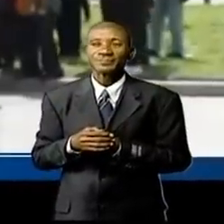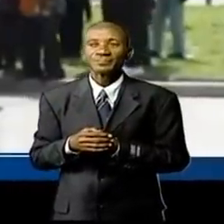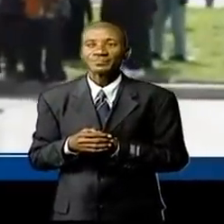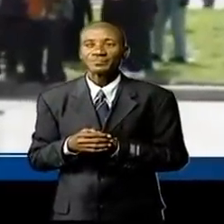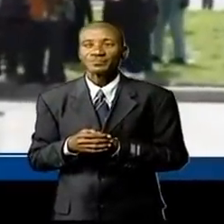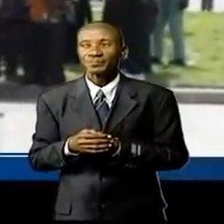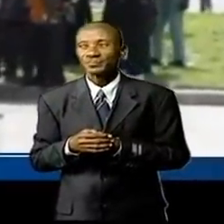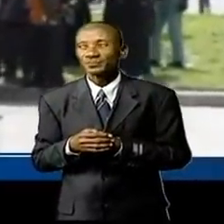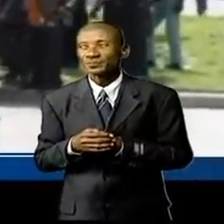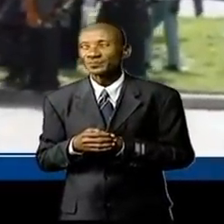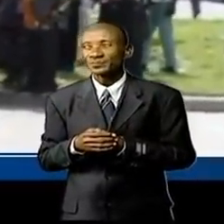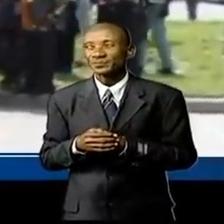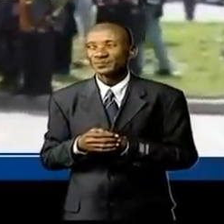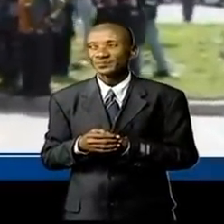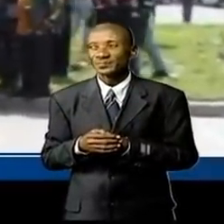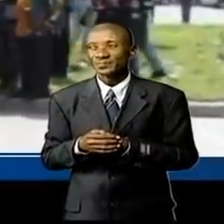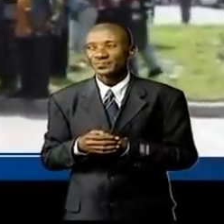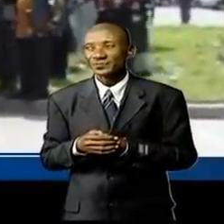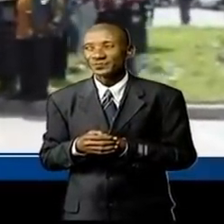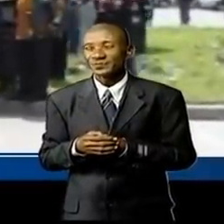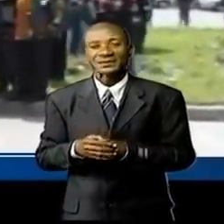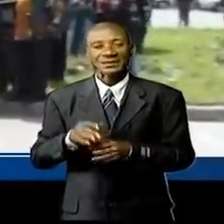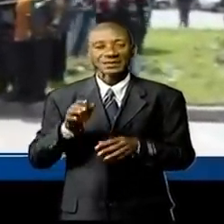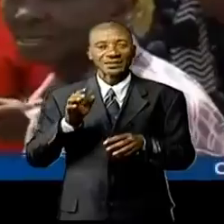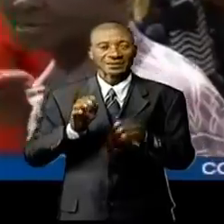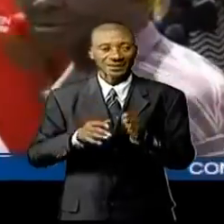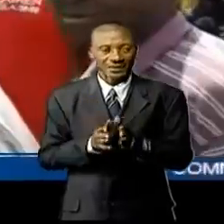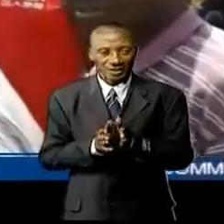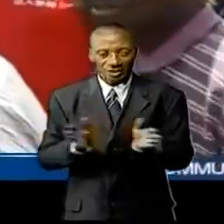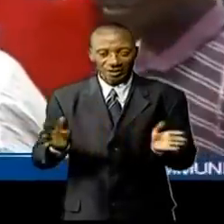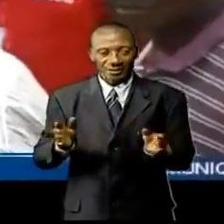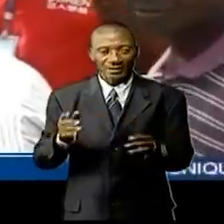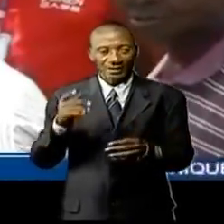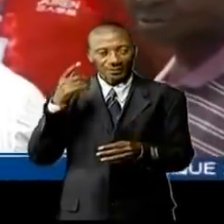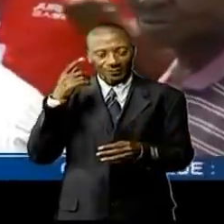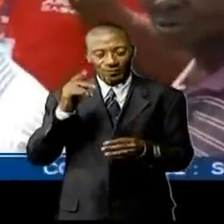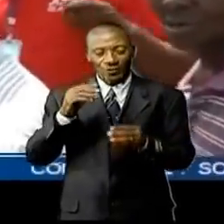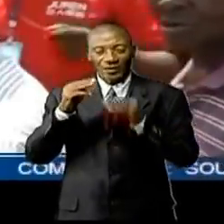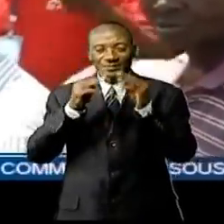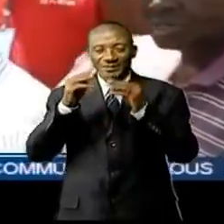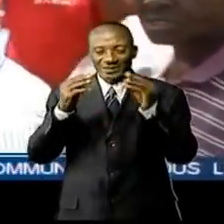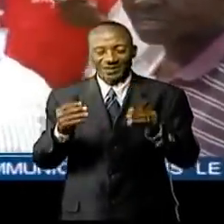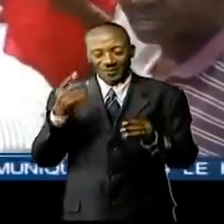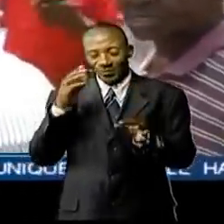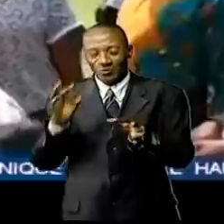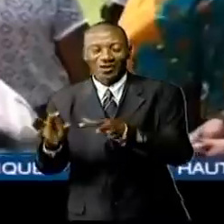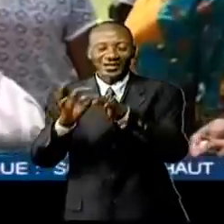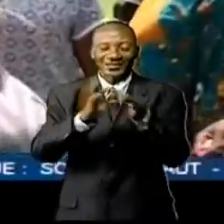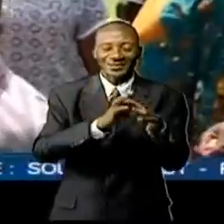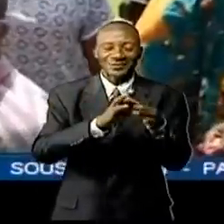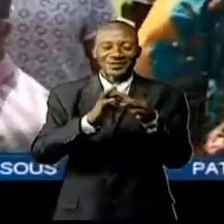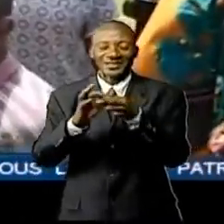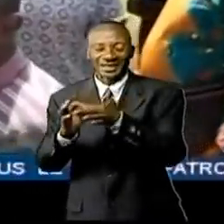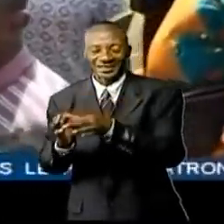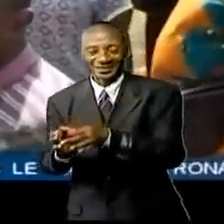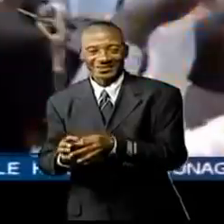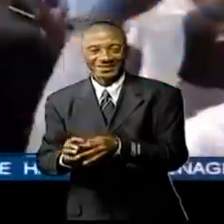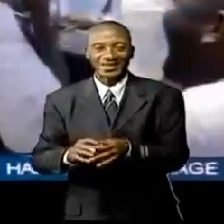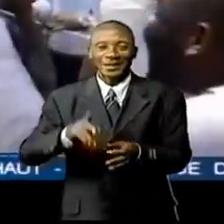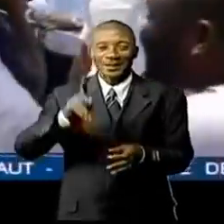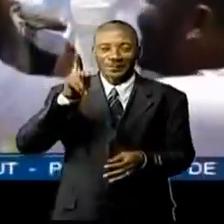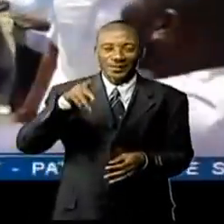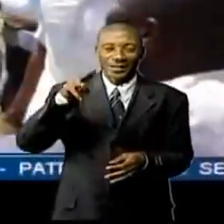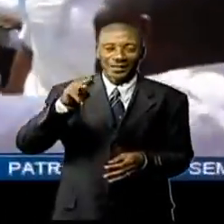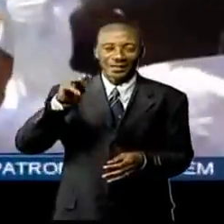Les agents et cadres du secrétariat général du ministère de l'entrepreneuriat et PME mécontents, ils réclament leurs primes non